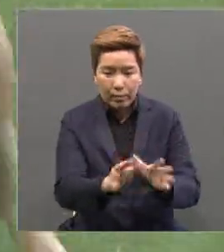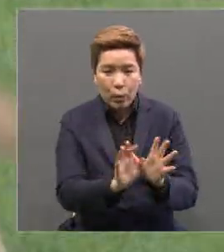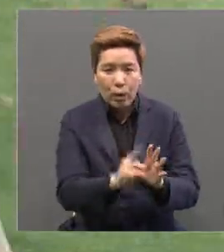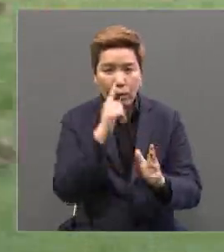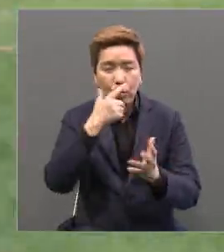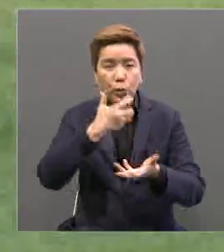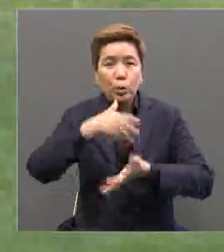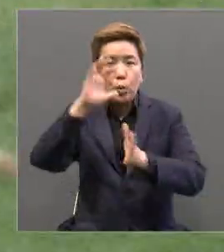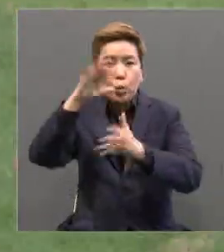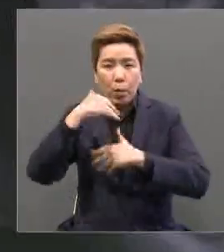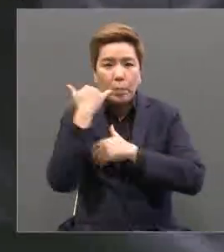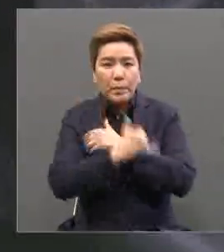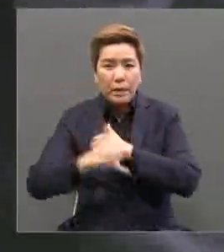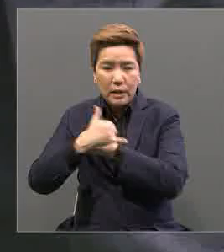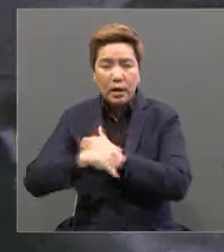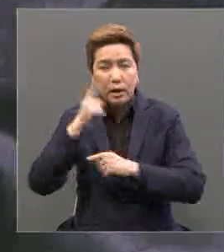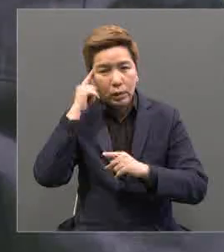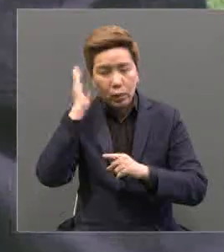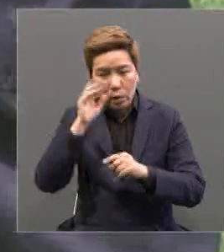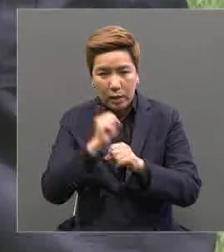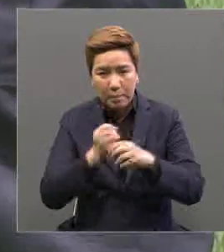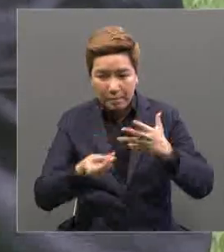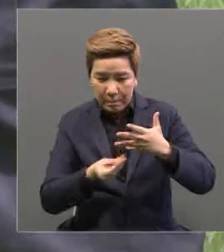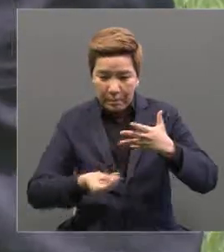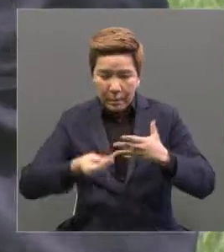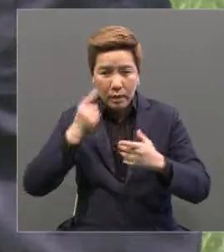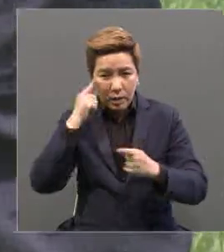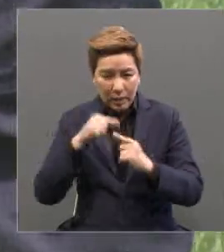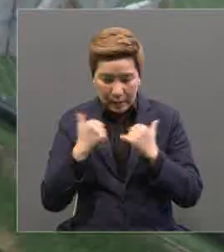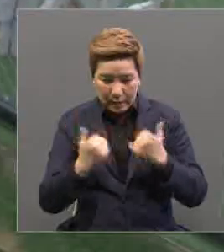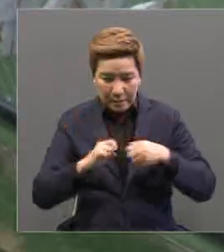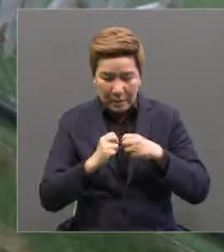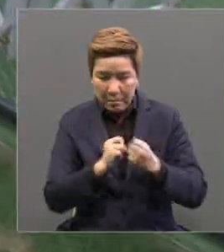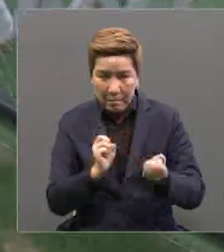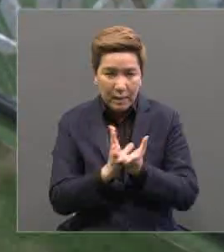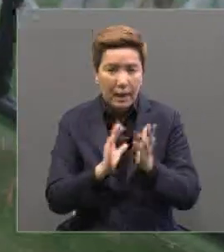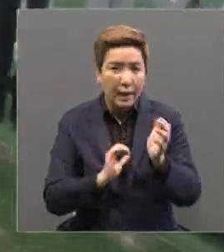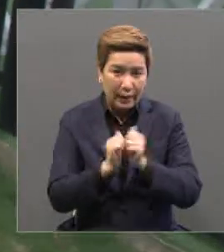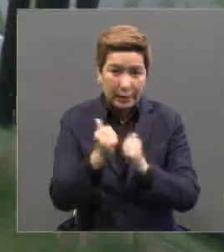ำเข้าส่งออกระหว่างประเทศเพื่อยกระดับงานให้ทันต่อสถานการณ์